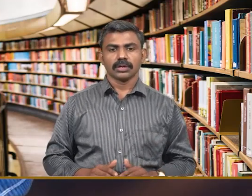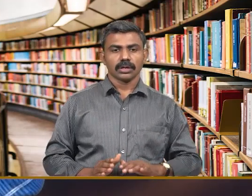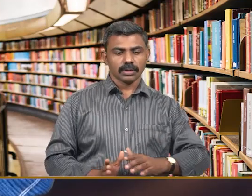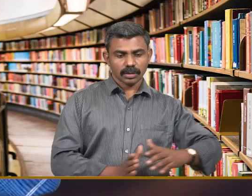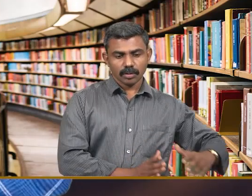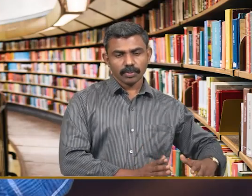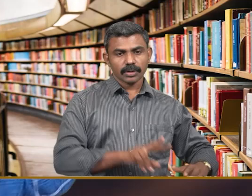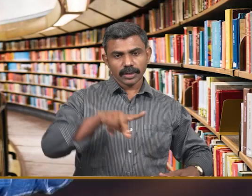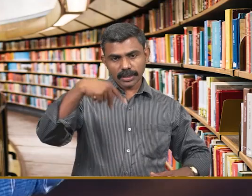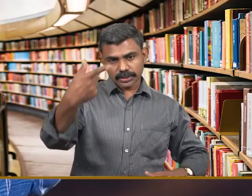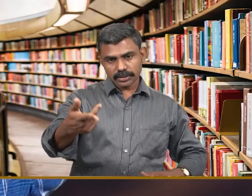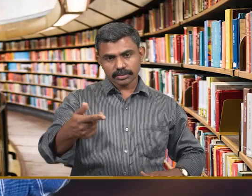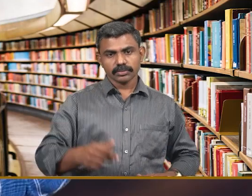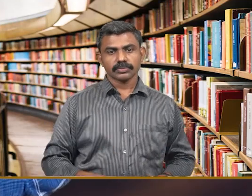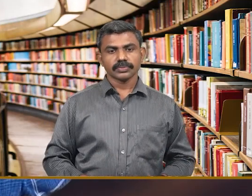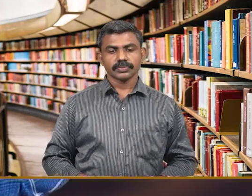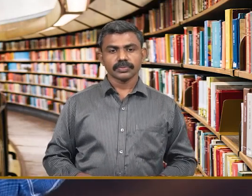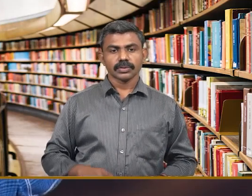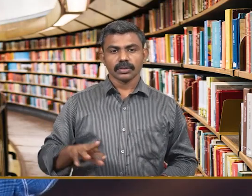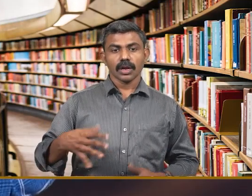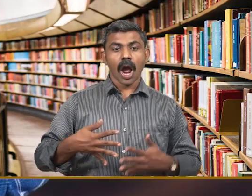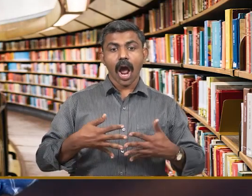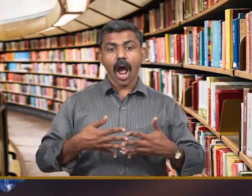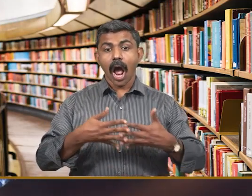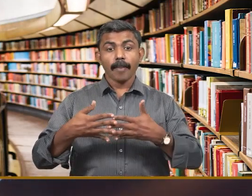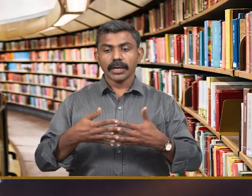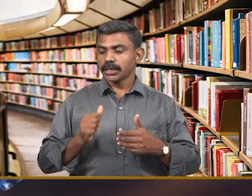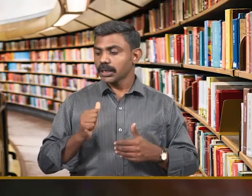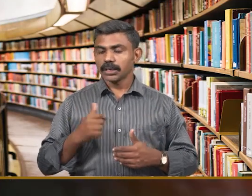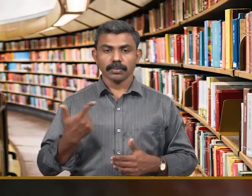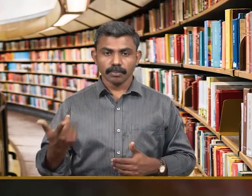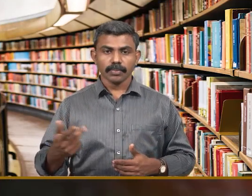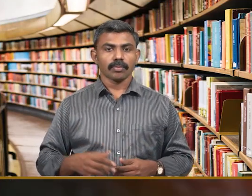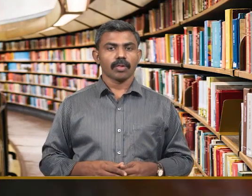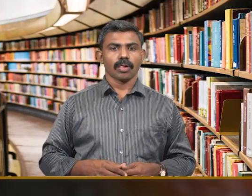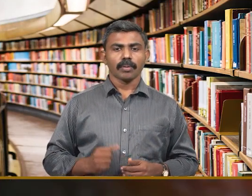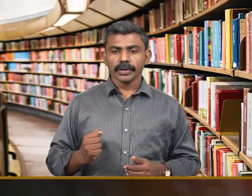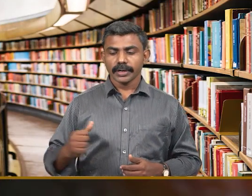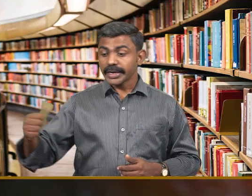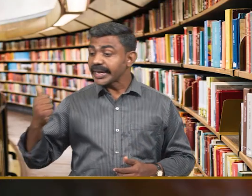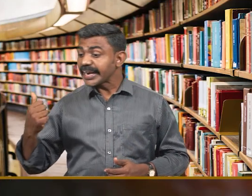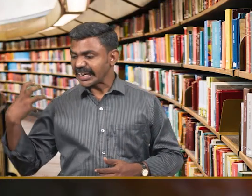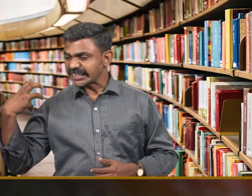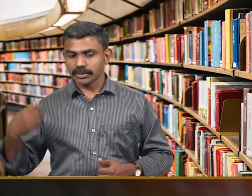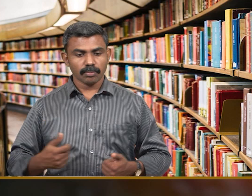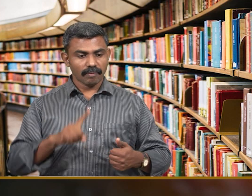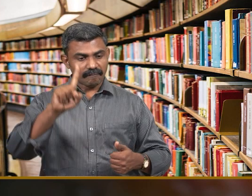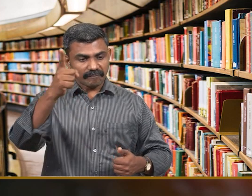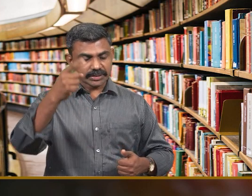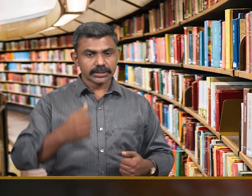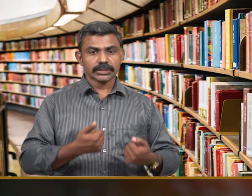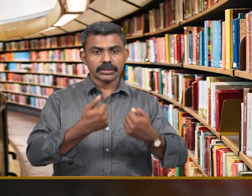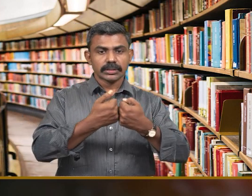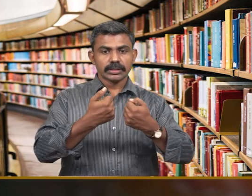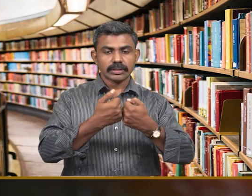இது ஐரோப்பா. அடுத்து நம்ம பார்க்குறது அதன் பக்கத்தில் இருக்கக்கூடிய அமெரிக்கா. இது அமெரிக்காவில் பார்த்தீங்கன்னா ஏன்னா முதல் உலகப் போரை